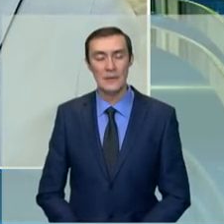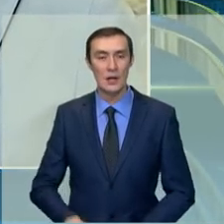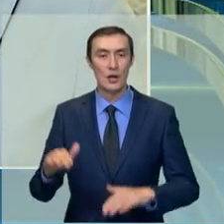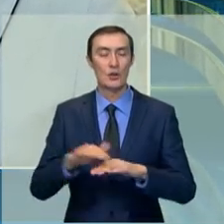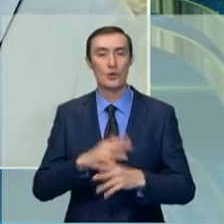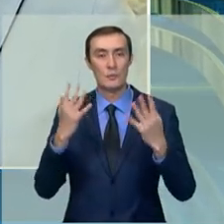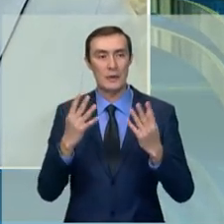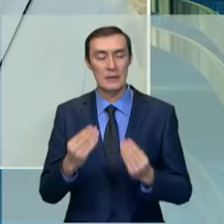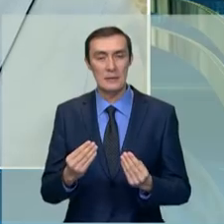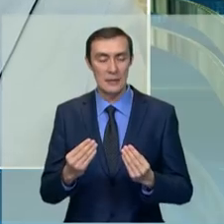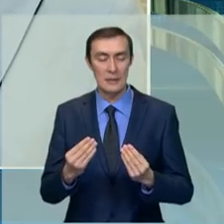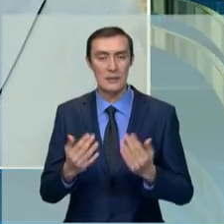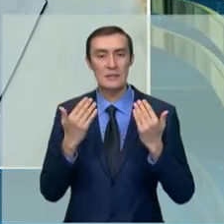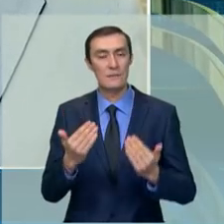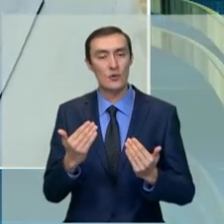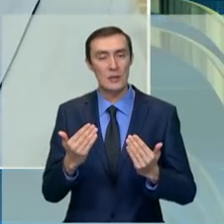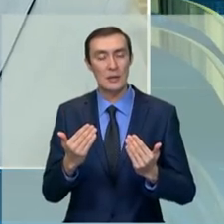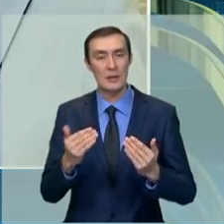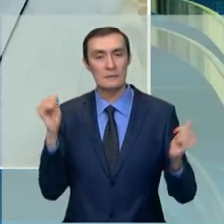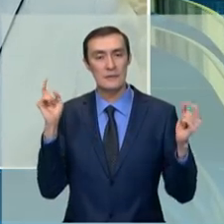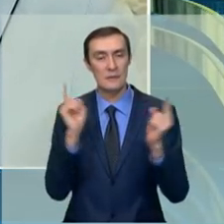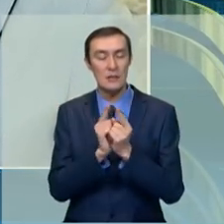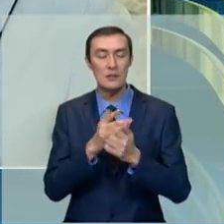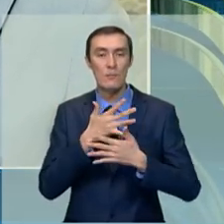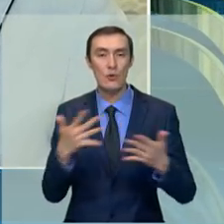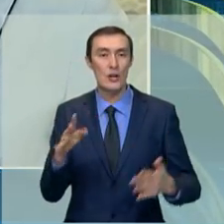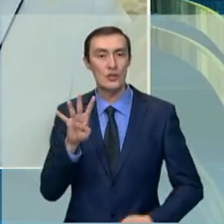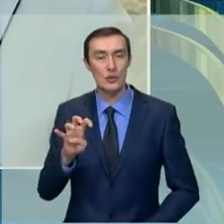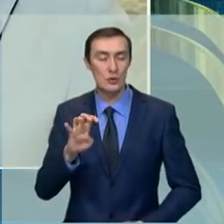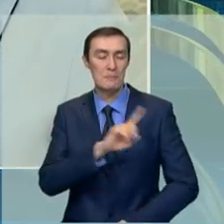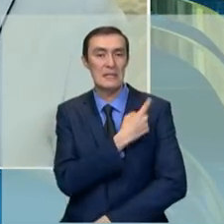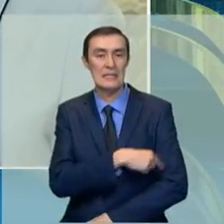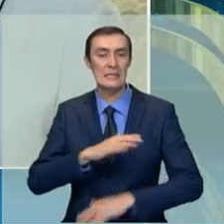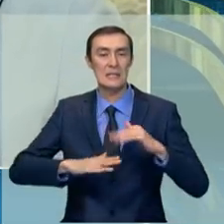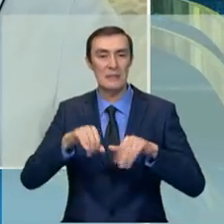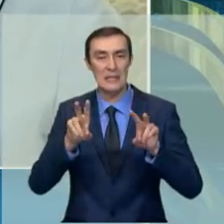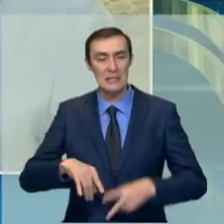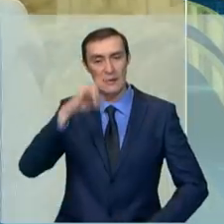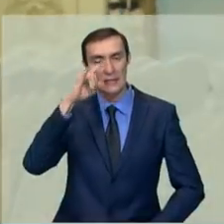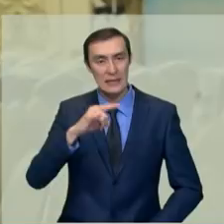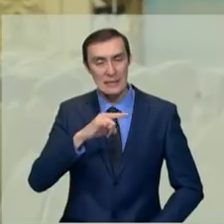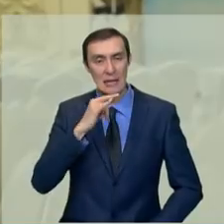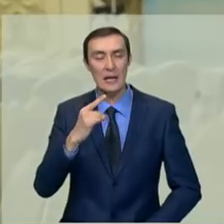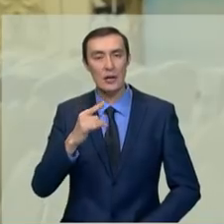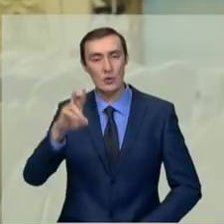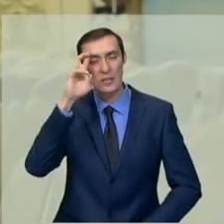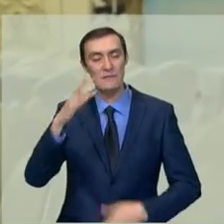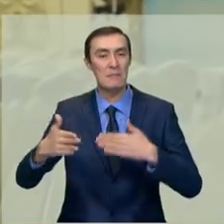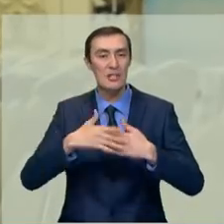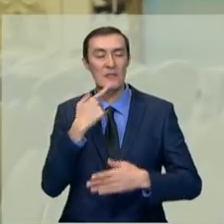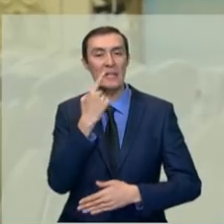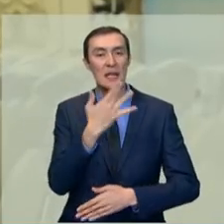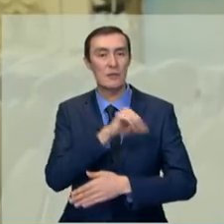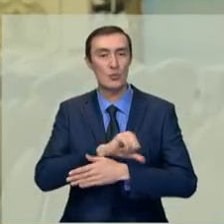Добрый день, Айгуль. Сегодня здесь собралось более 400 медицинских работников из Казахстана, стран ближнего и